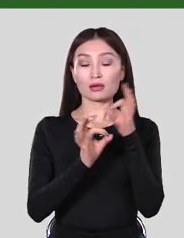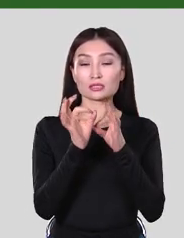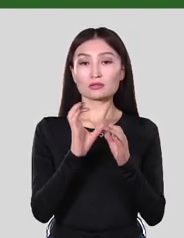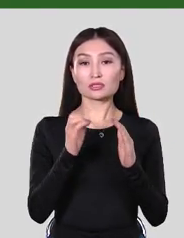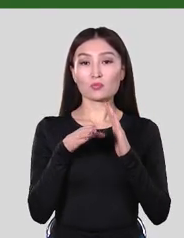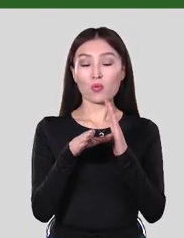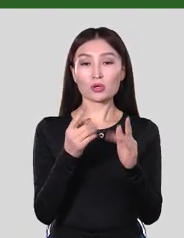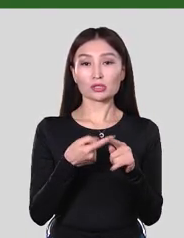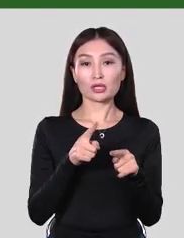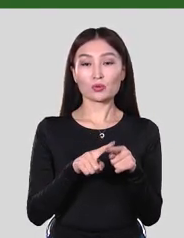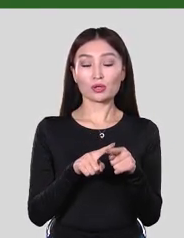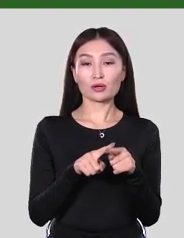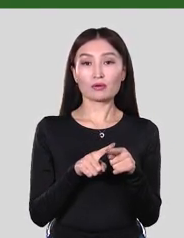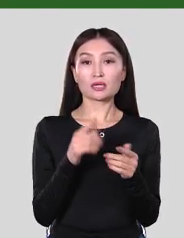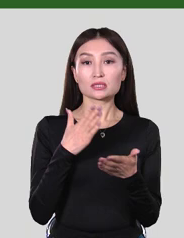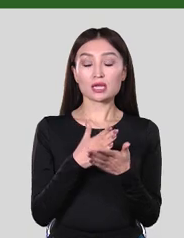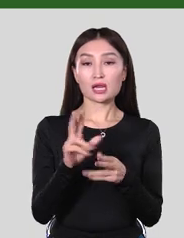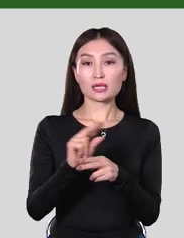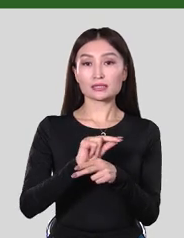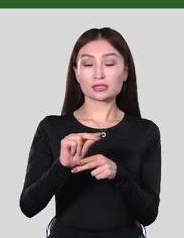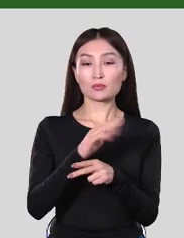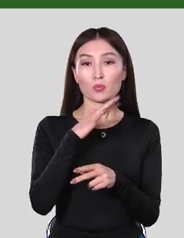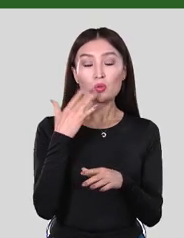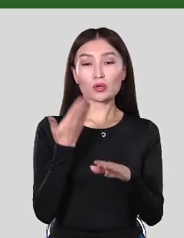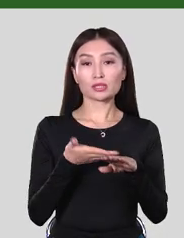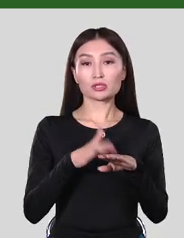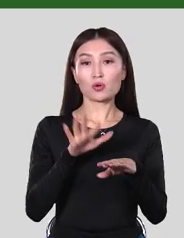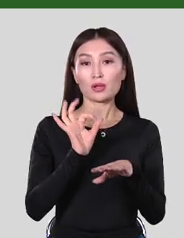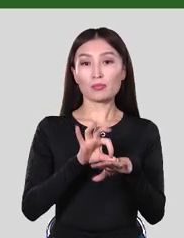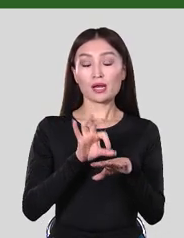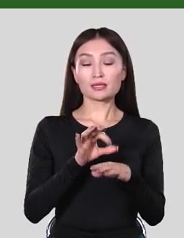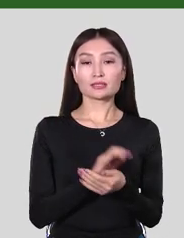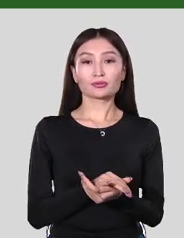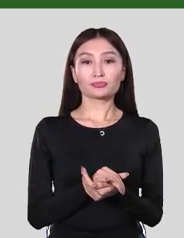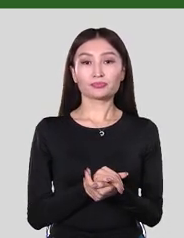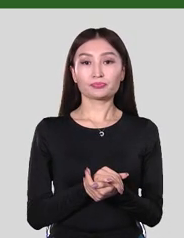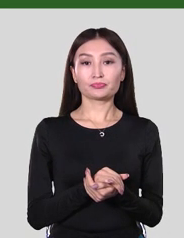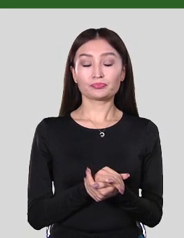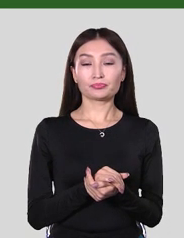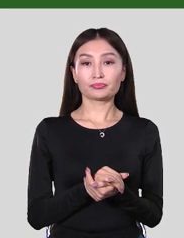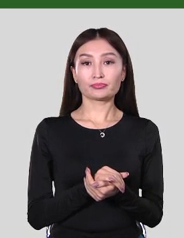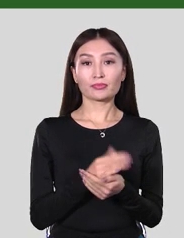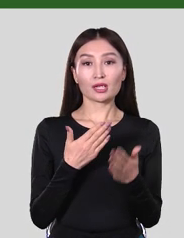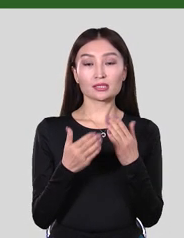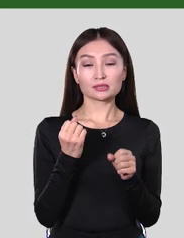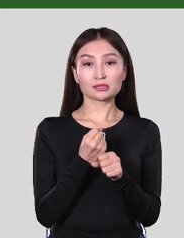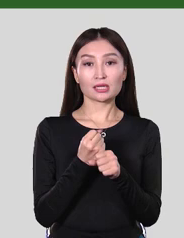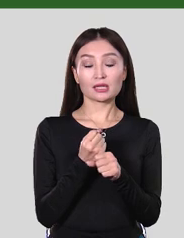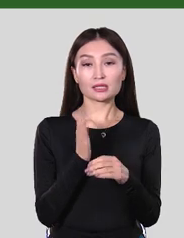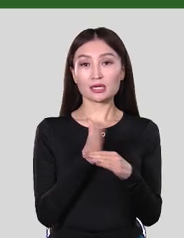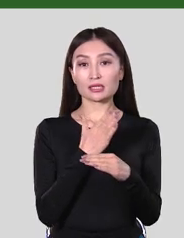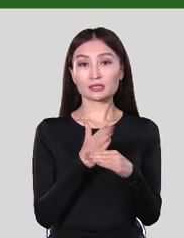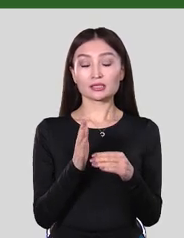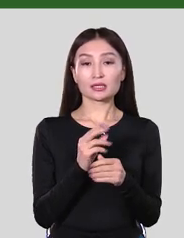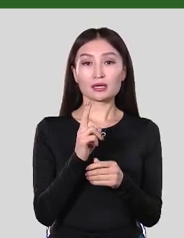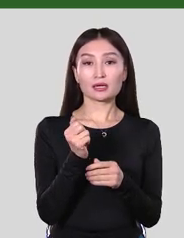с помощью которого стали излечимы многие тяжелые болезни. А если сделать разрез на